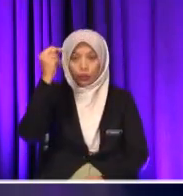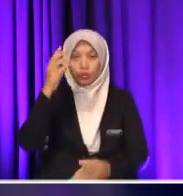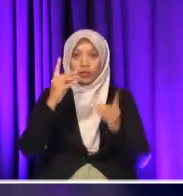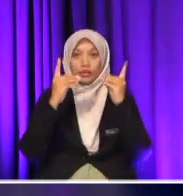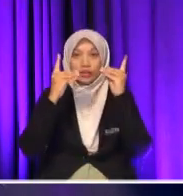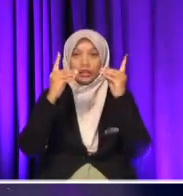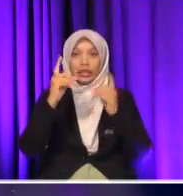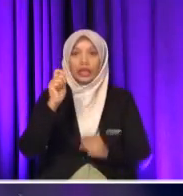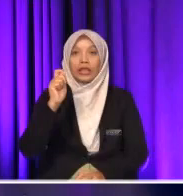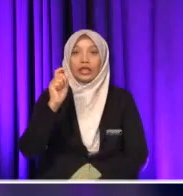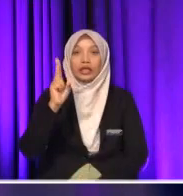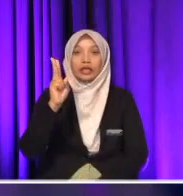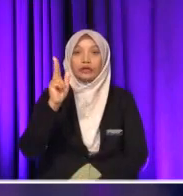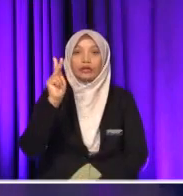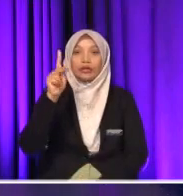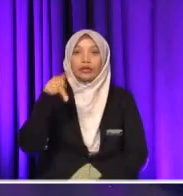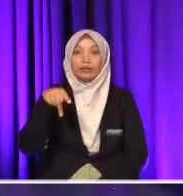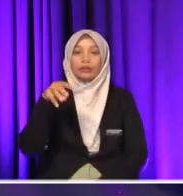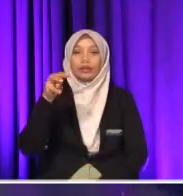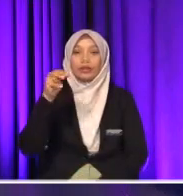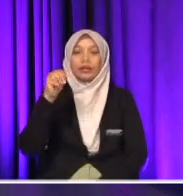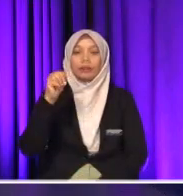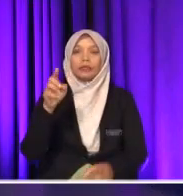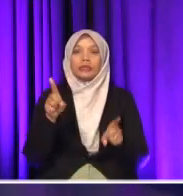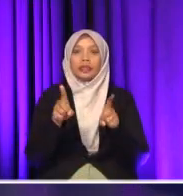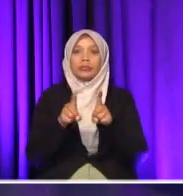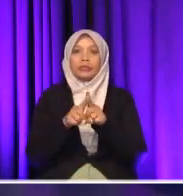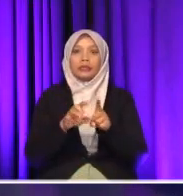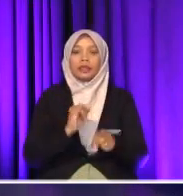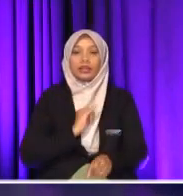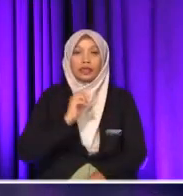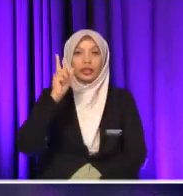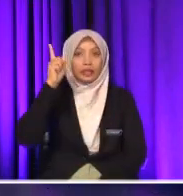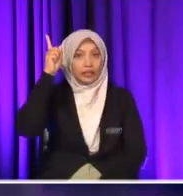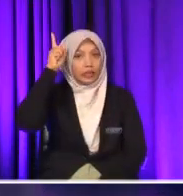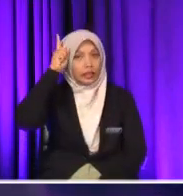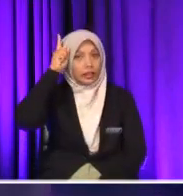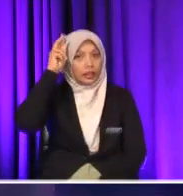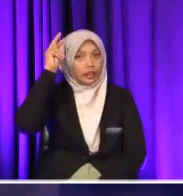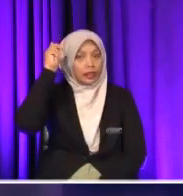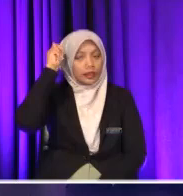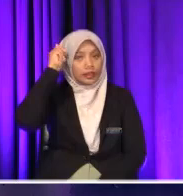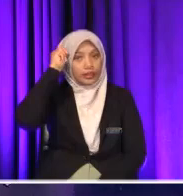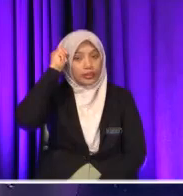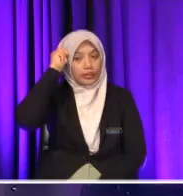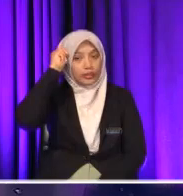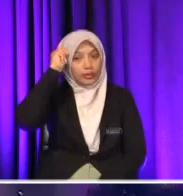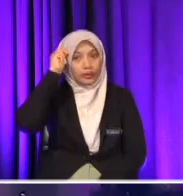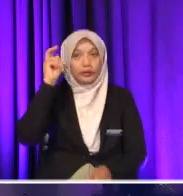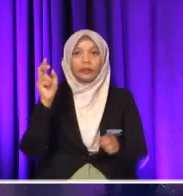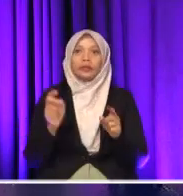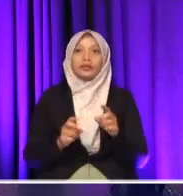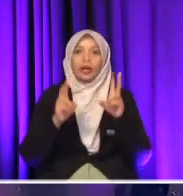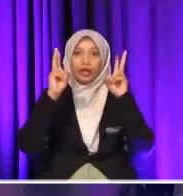Din dan untuk slot sukses SPM pada hari ini materi pelajaran grafik komunikasi teknikal